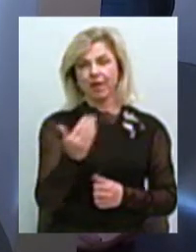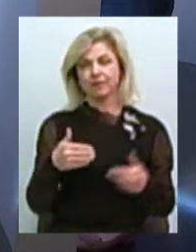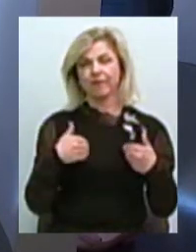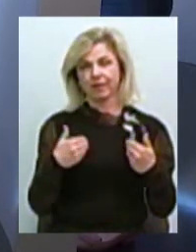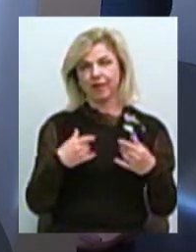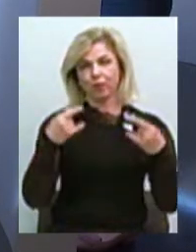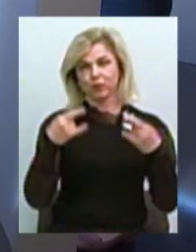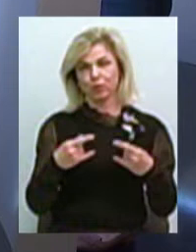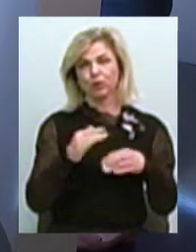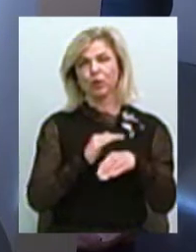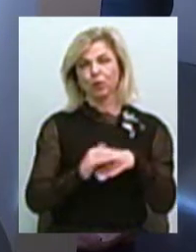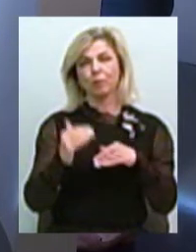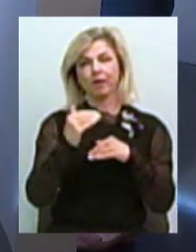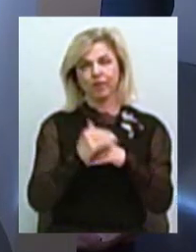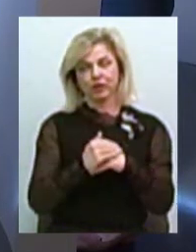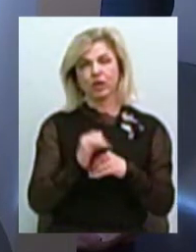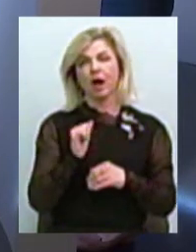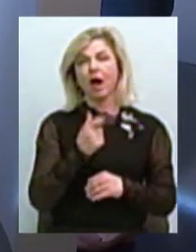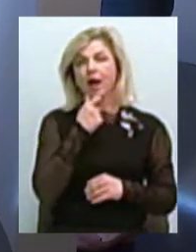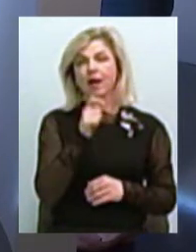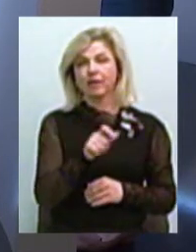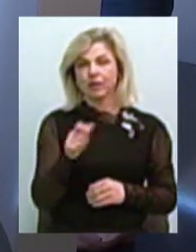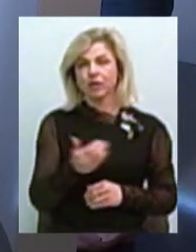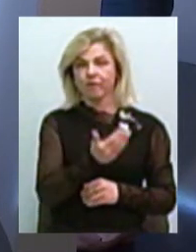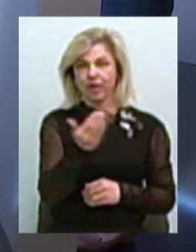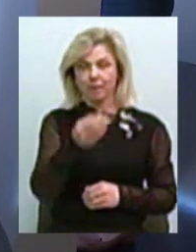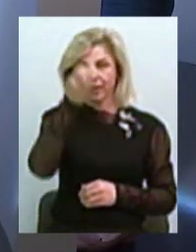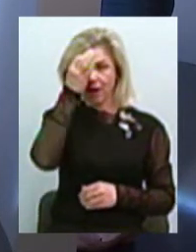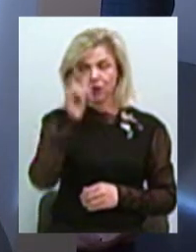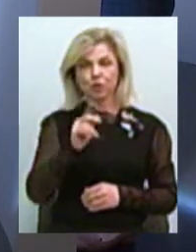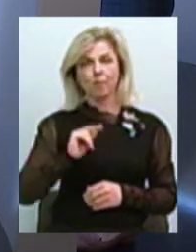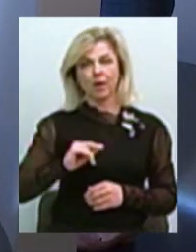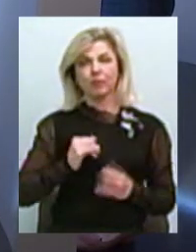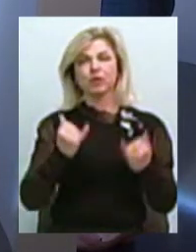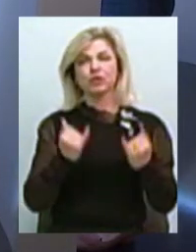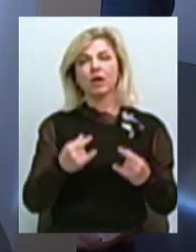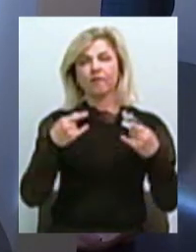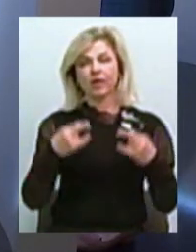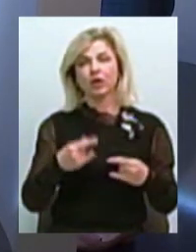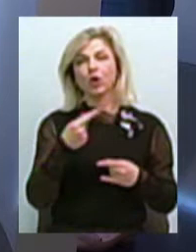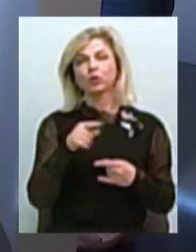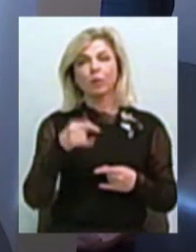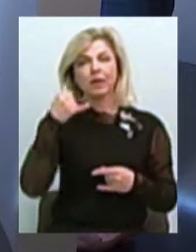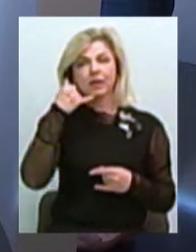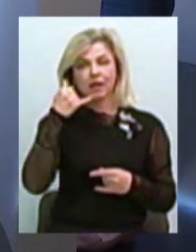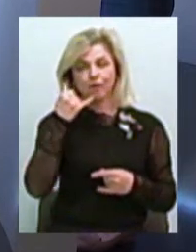Добрий вечір. Добрий вечір. А глядачам я нагадую, що ми працюємо в прямому ефірі. Телефон студії